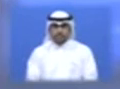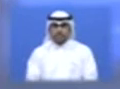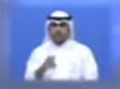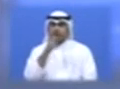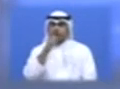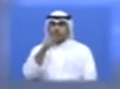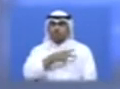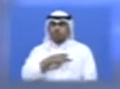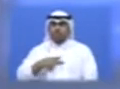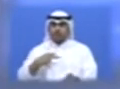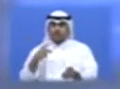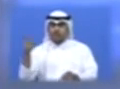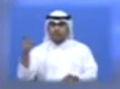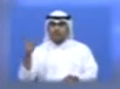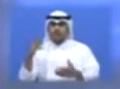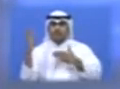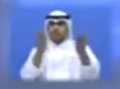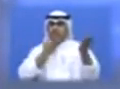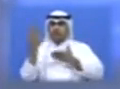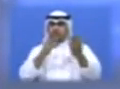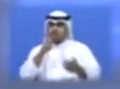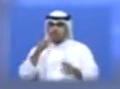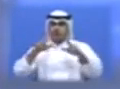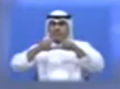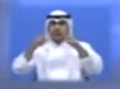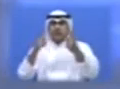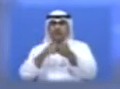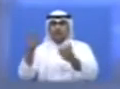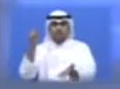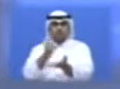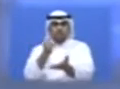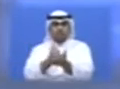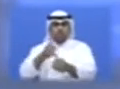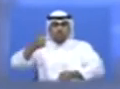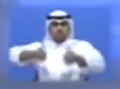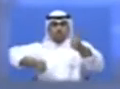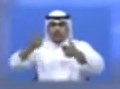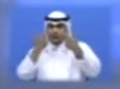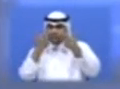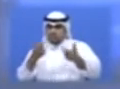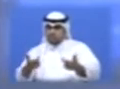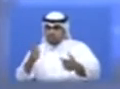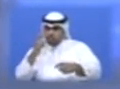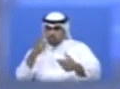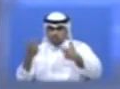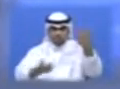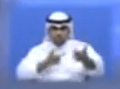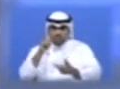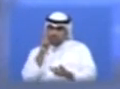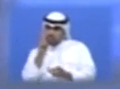شددت وزارة التربية على ضرورة التزام لجان اختبارات المرحلة الثانوية بتعليمات الوزارة أثناء سير